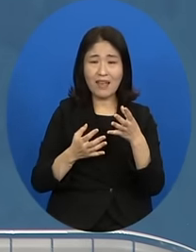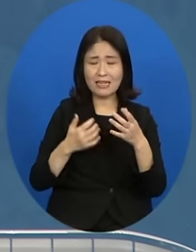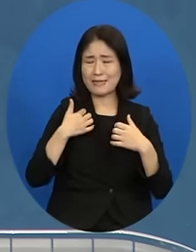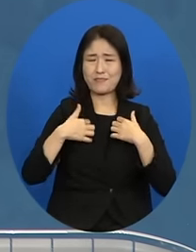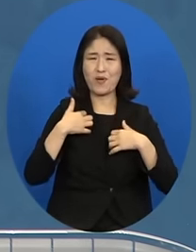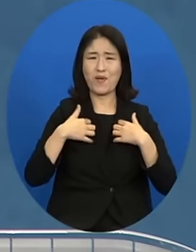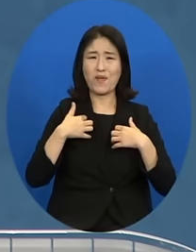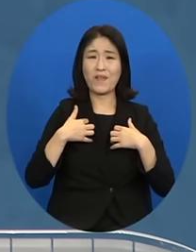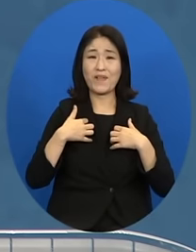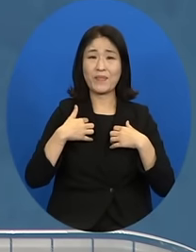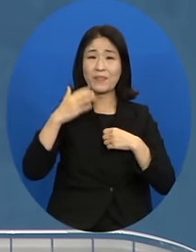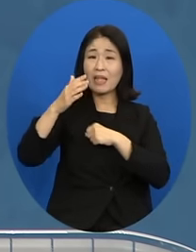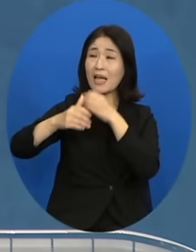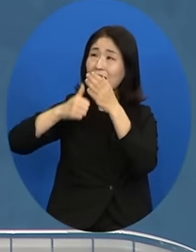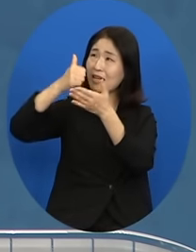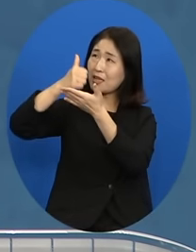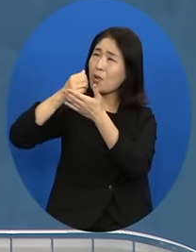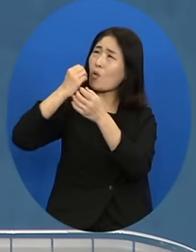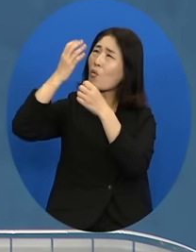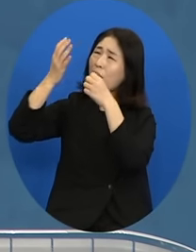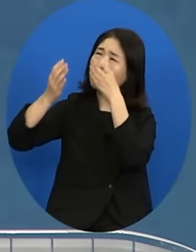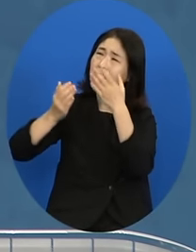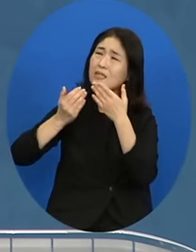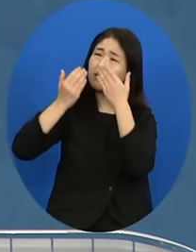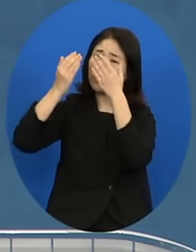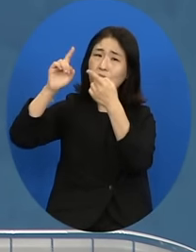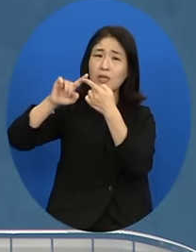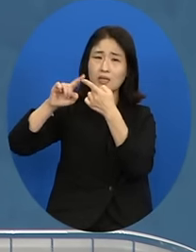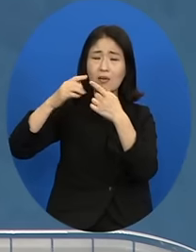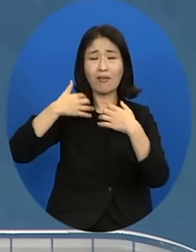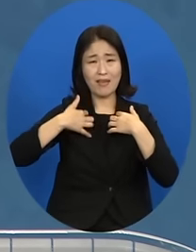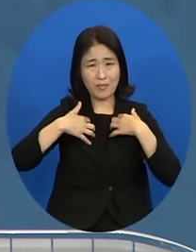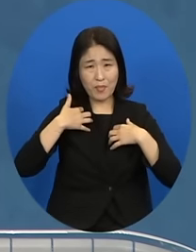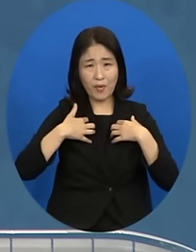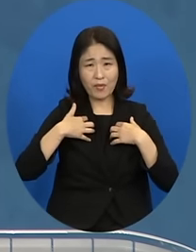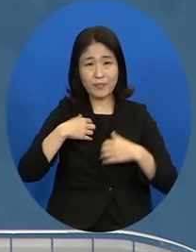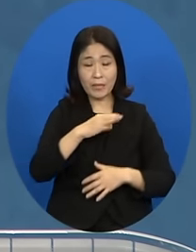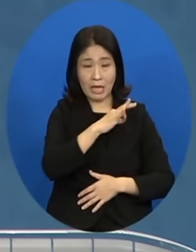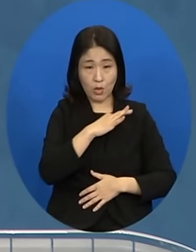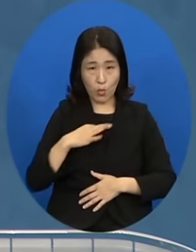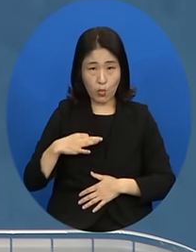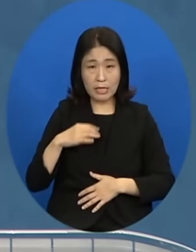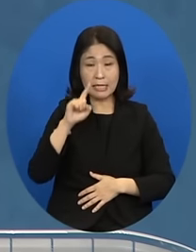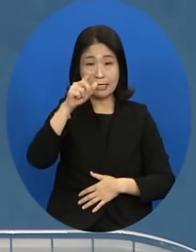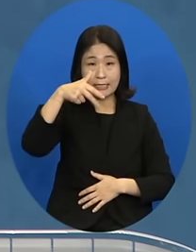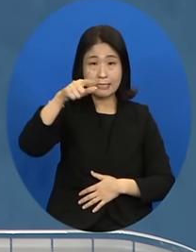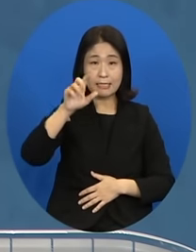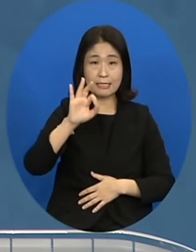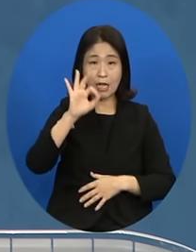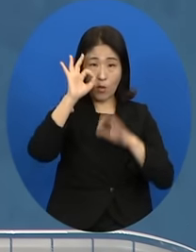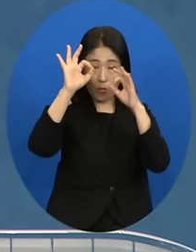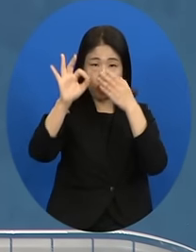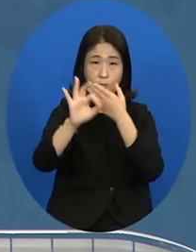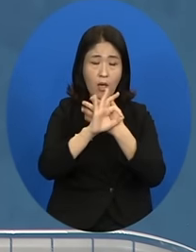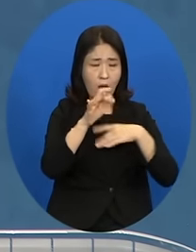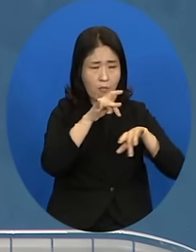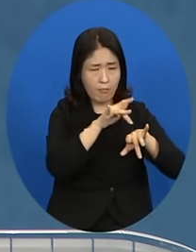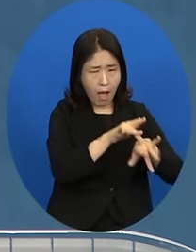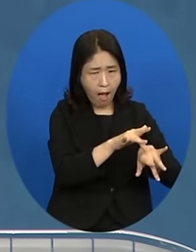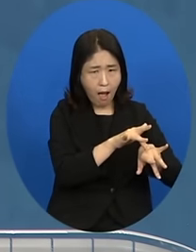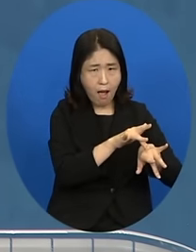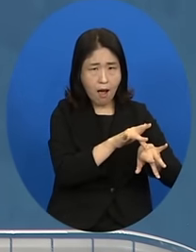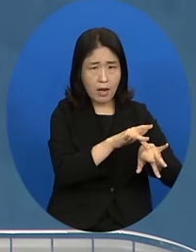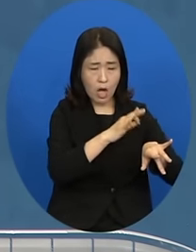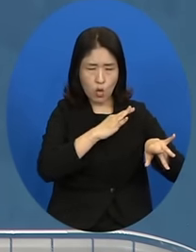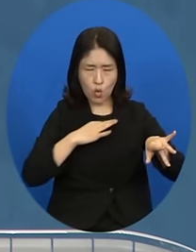기뻤어요. 하나님께 이 고백을 드릴 수 있다는 게. 욥기 1장에 보면 마귀가